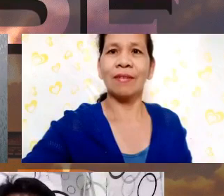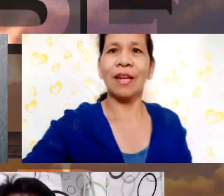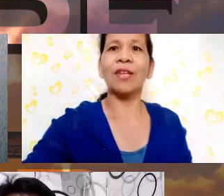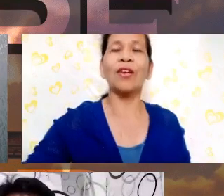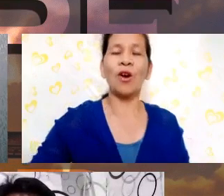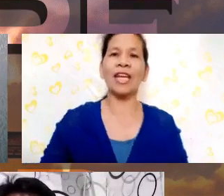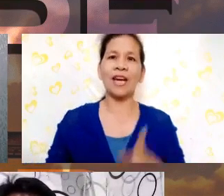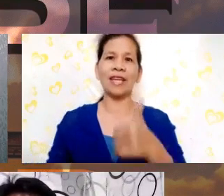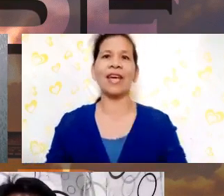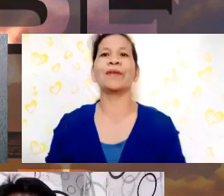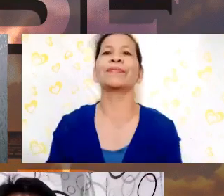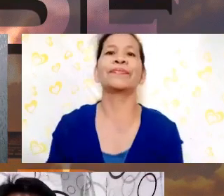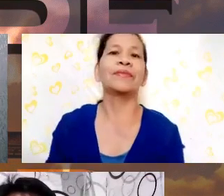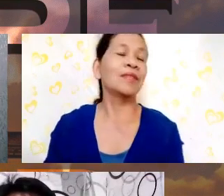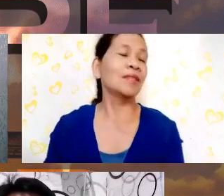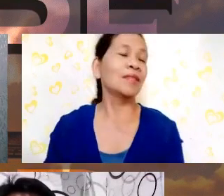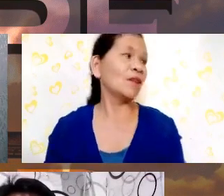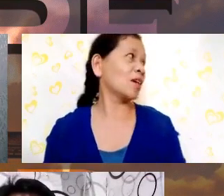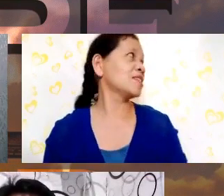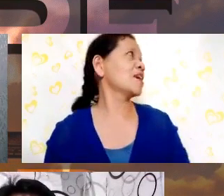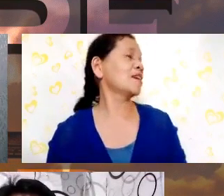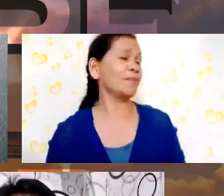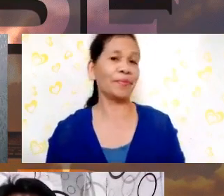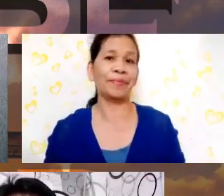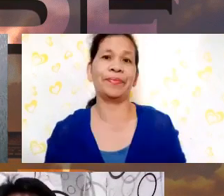Naka-off na po kayo, ma'am.